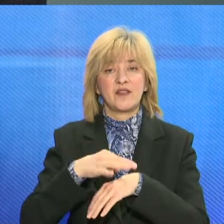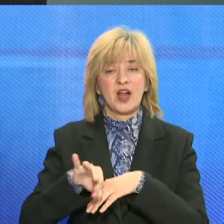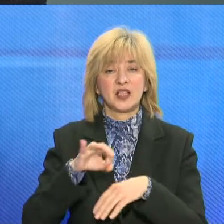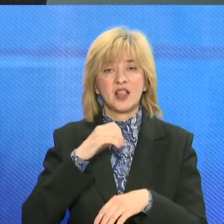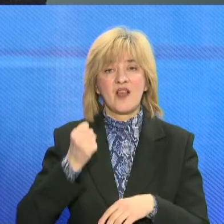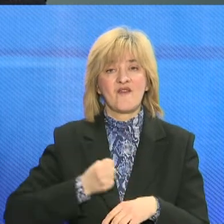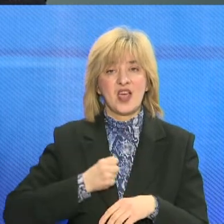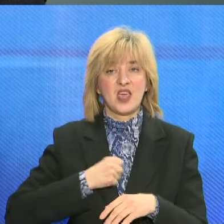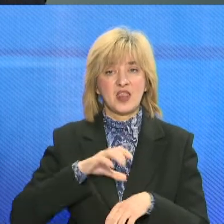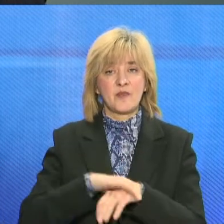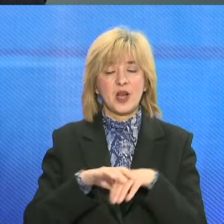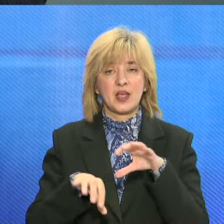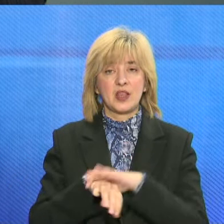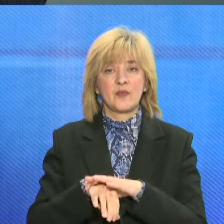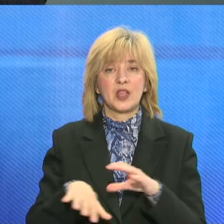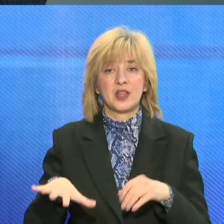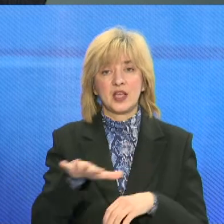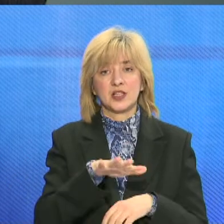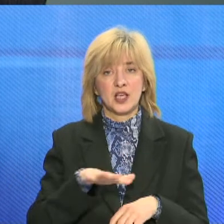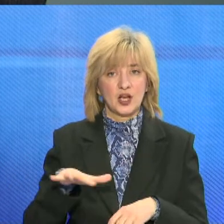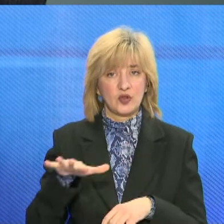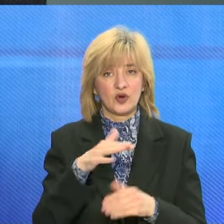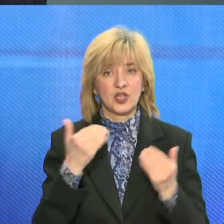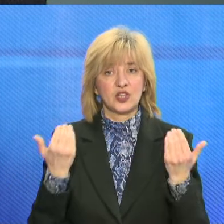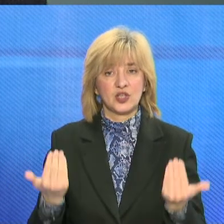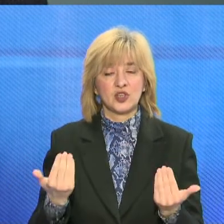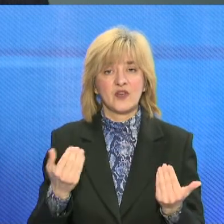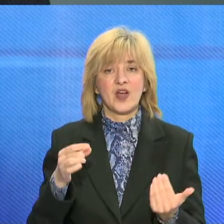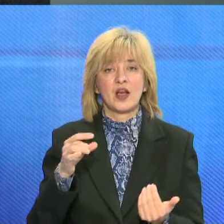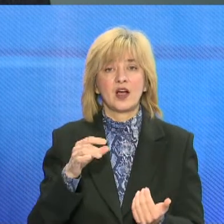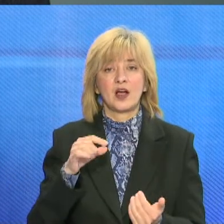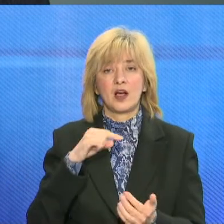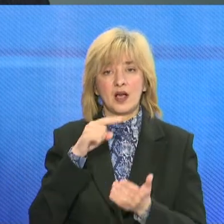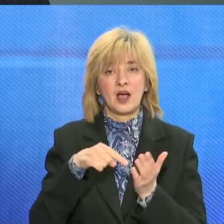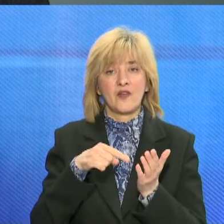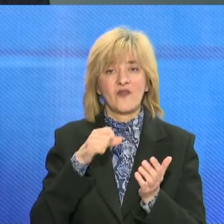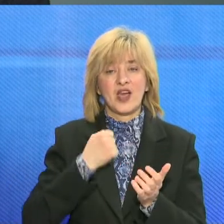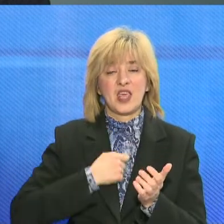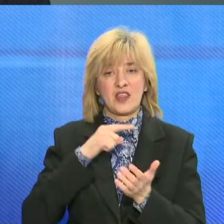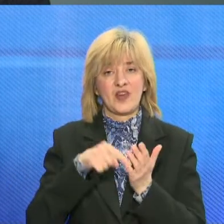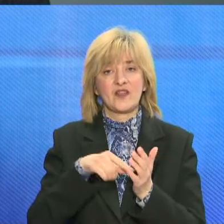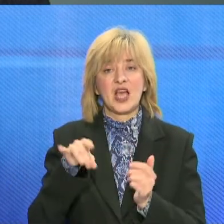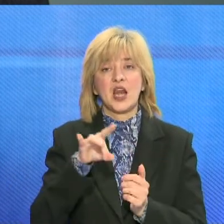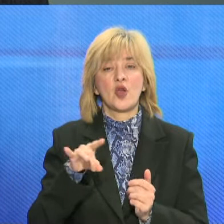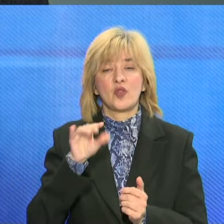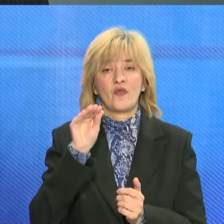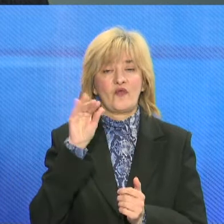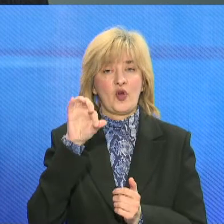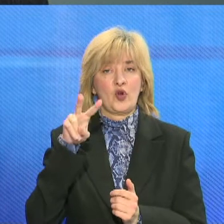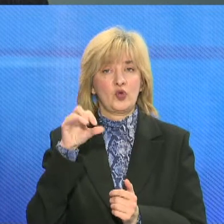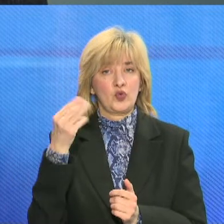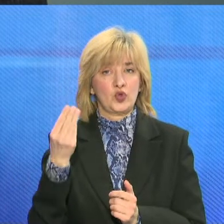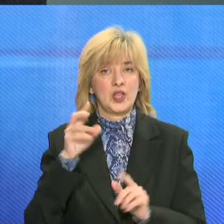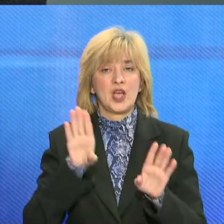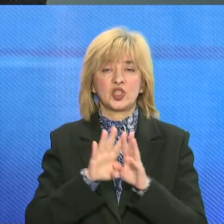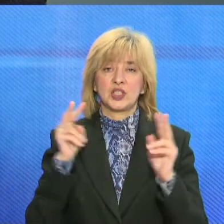территории нынешнего военного городка микрорайона Фолюш. Также свидетель, который рассказал о том, что на